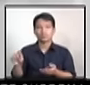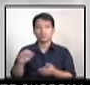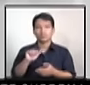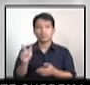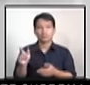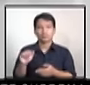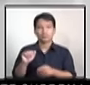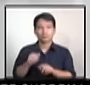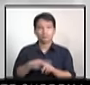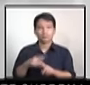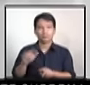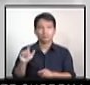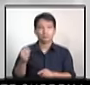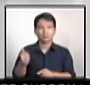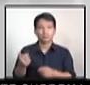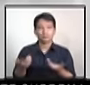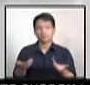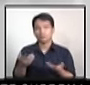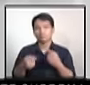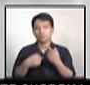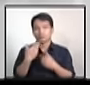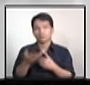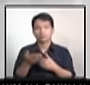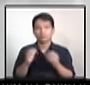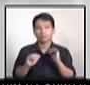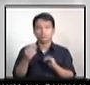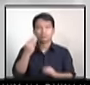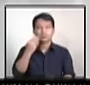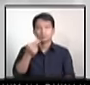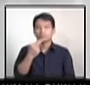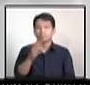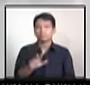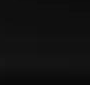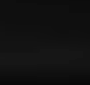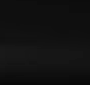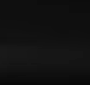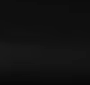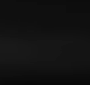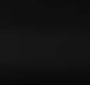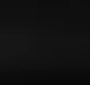April 10. Umaaksyon, Maricel Halili, News